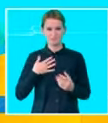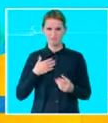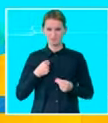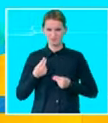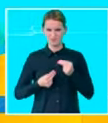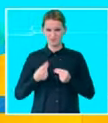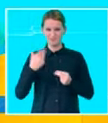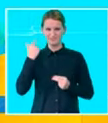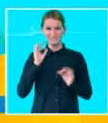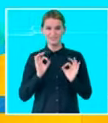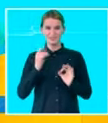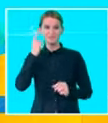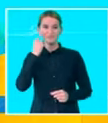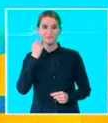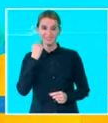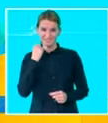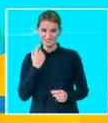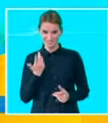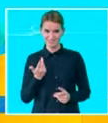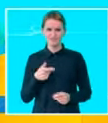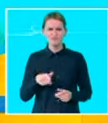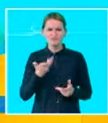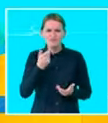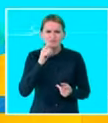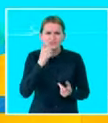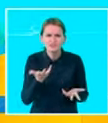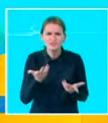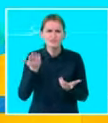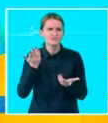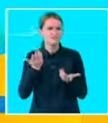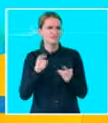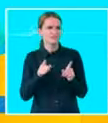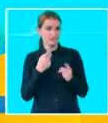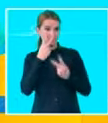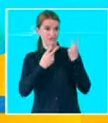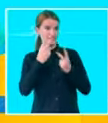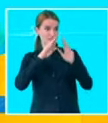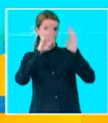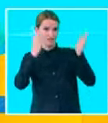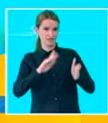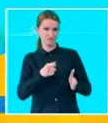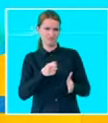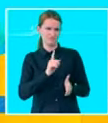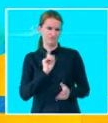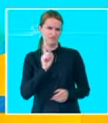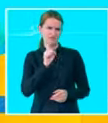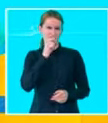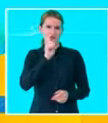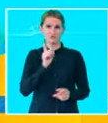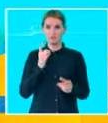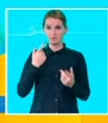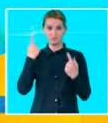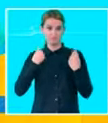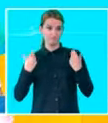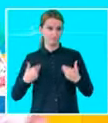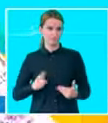значение има това за всемирната вечност? И някак с това изречение успокоявах душата си, когато не можех да приема